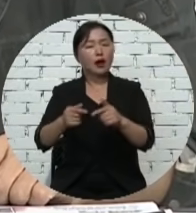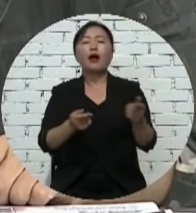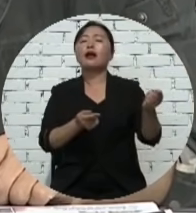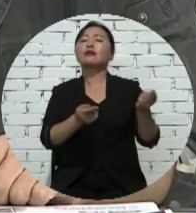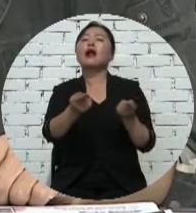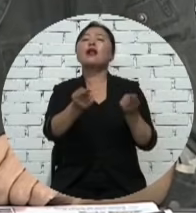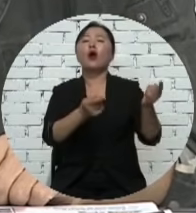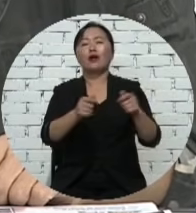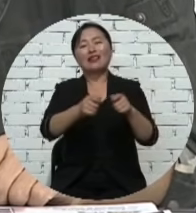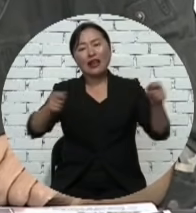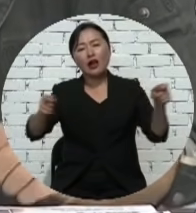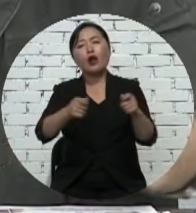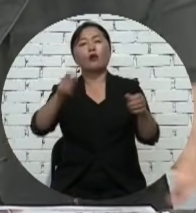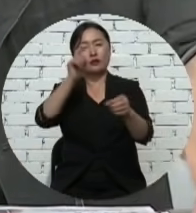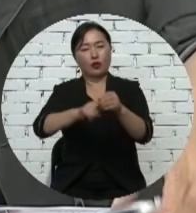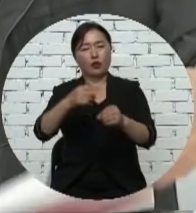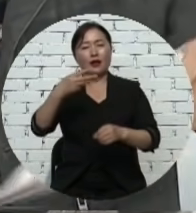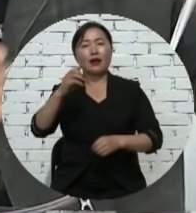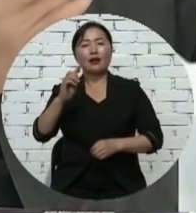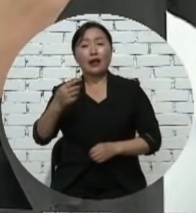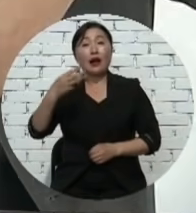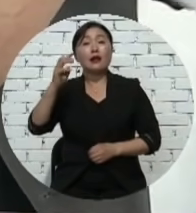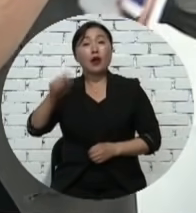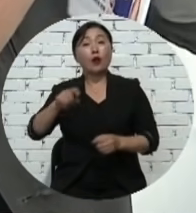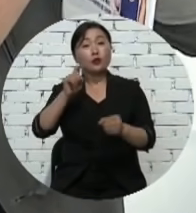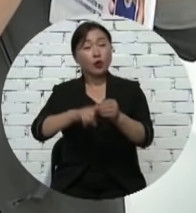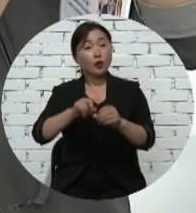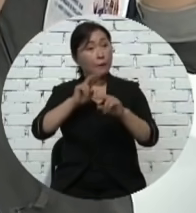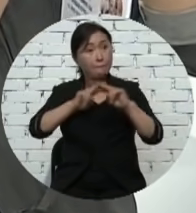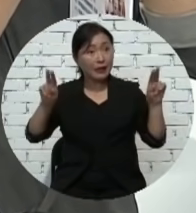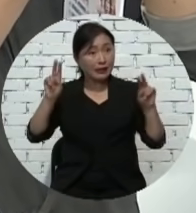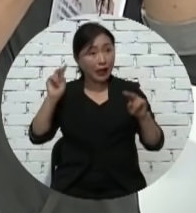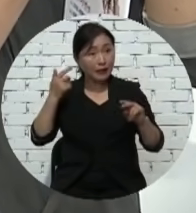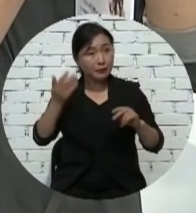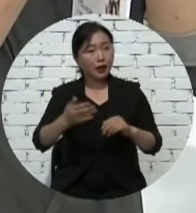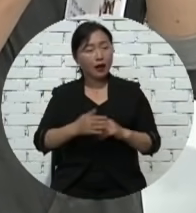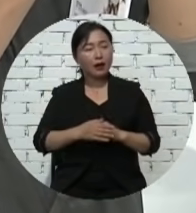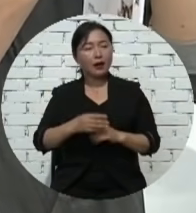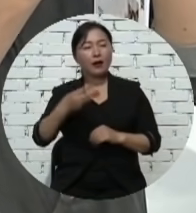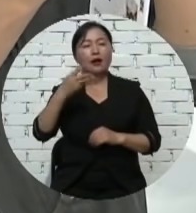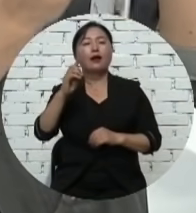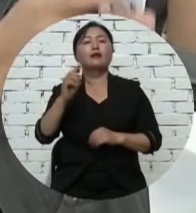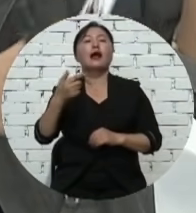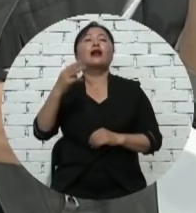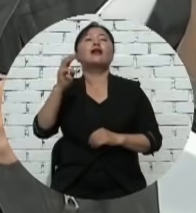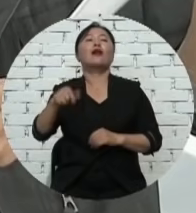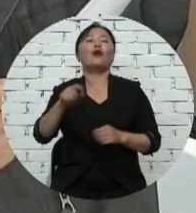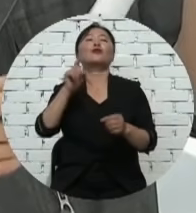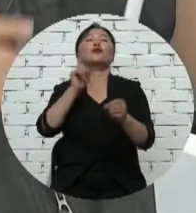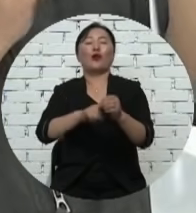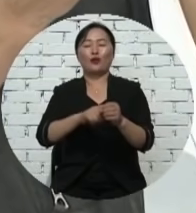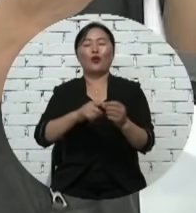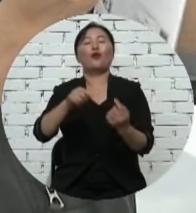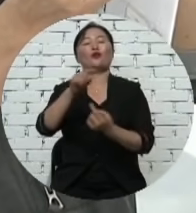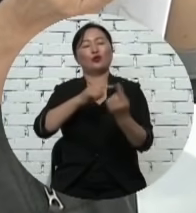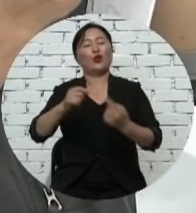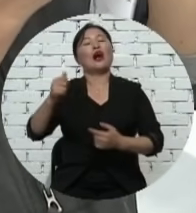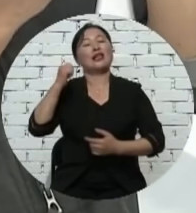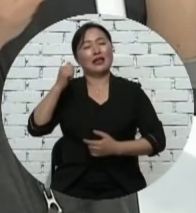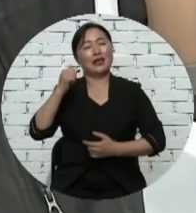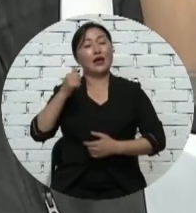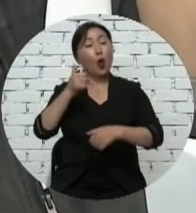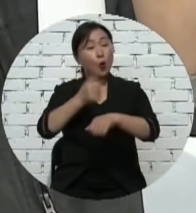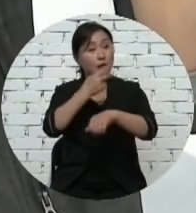탄력적으로 운영하겠다 이러면 되죠. 그러면 탄력적으로. 이것도 폐지가 또 아닌 거네요. 뭐 탄력적으로 운영을 하자. 아, 그러니까 주